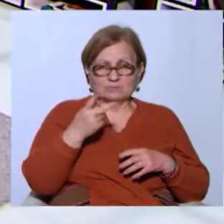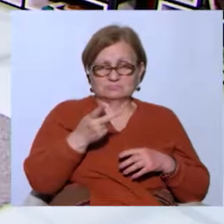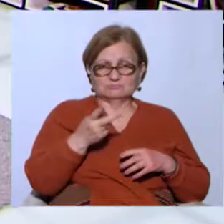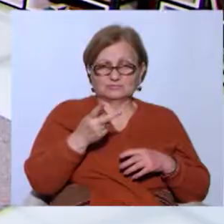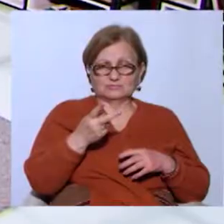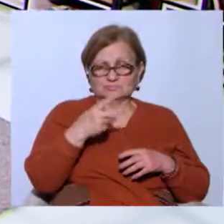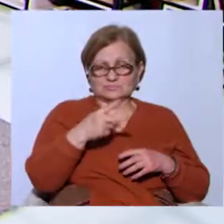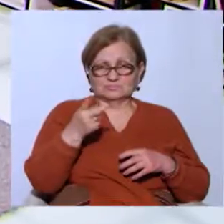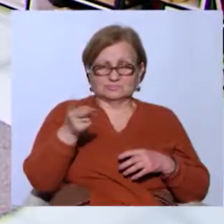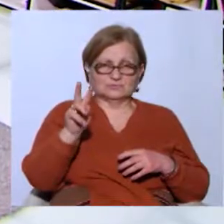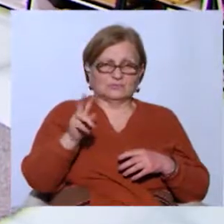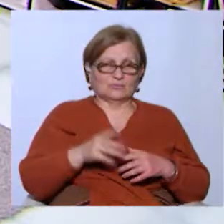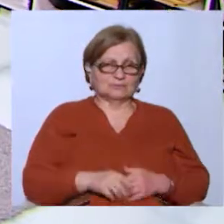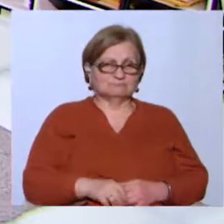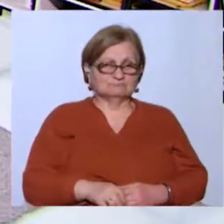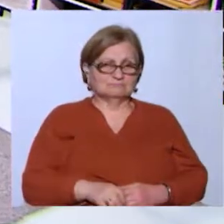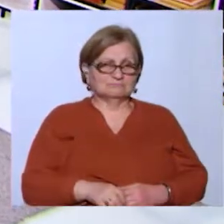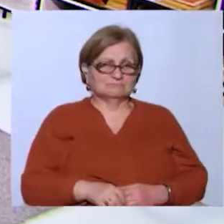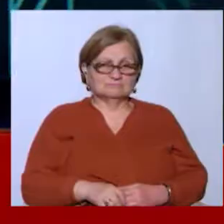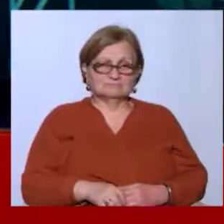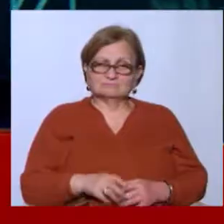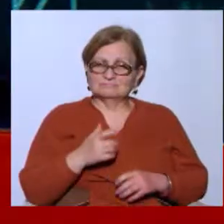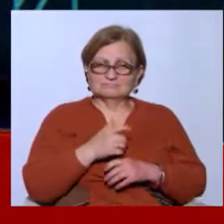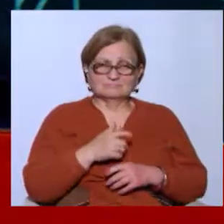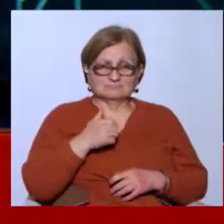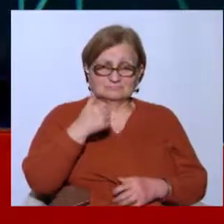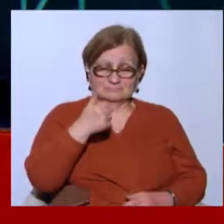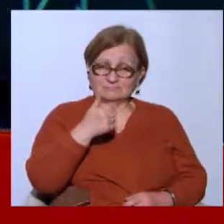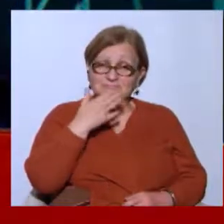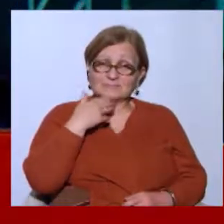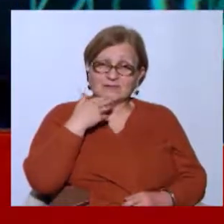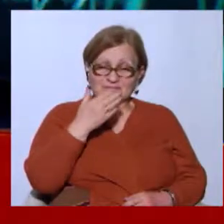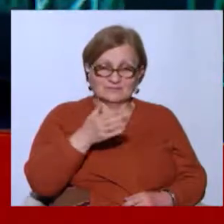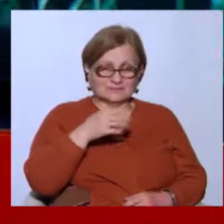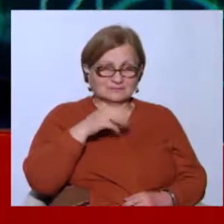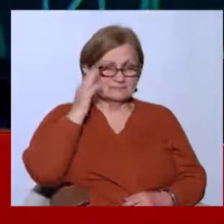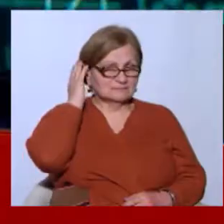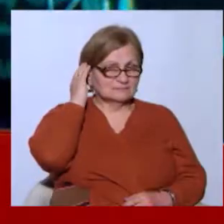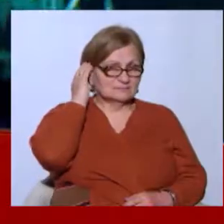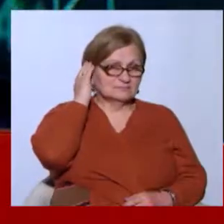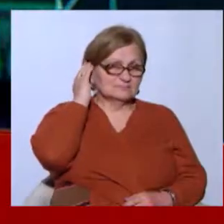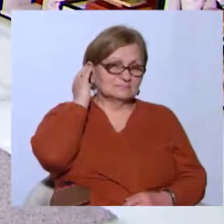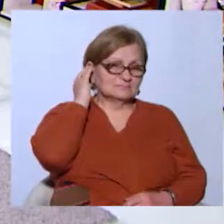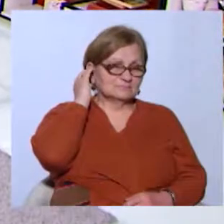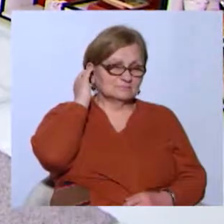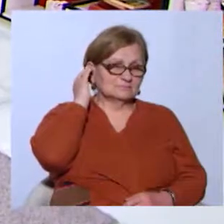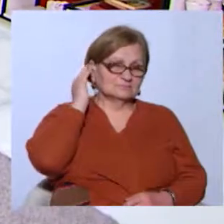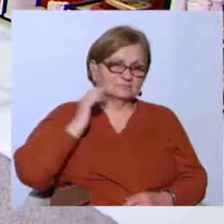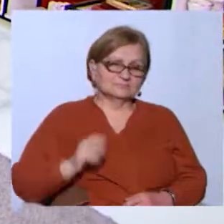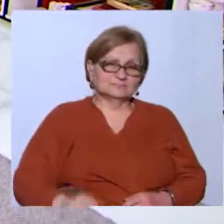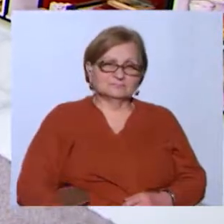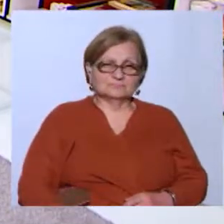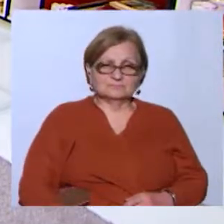2. 22. ძალიან კარგი. კიდევ ერთი მაგალითი გავაკეთოთ. ეს წავშალოთ.